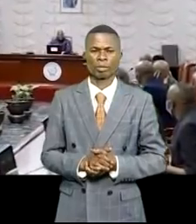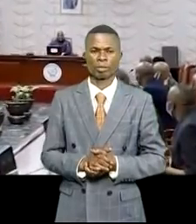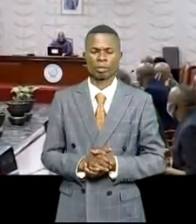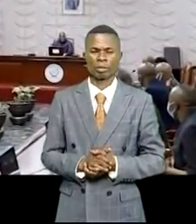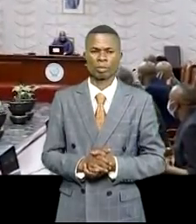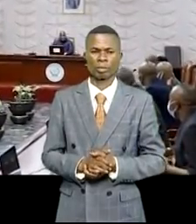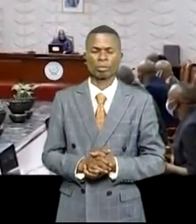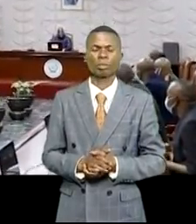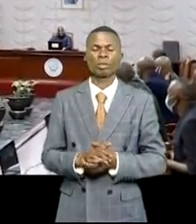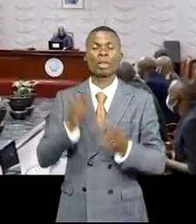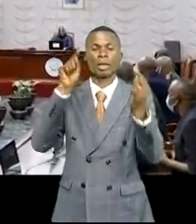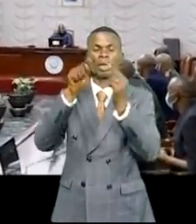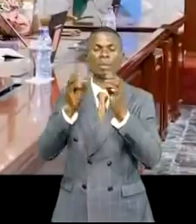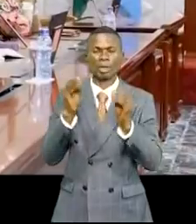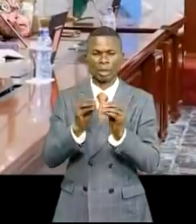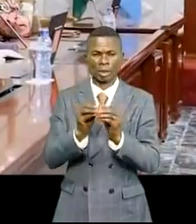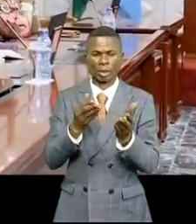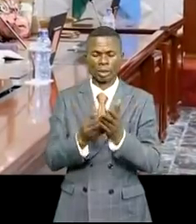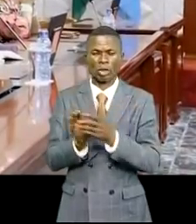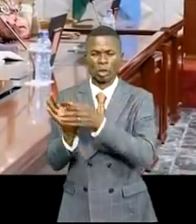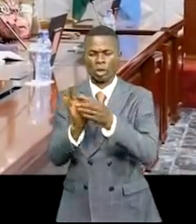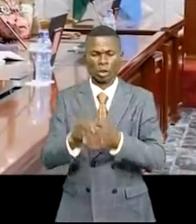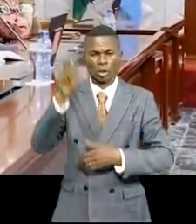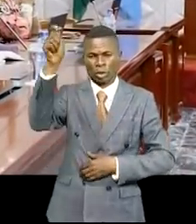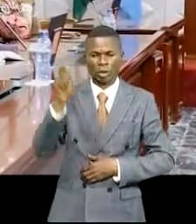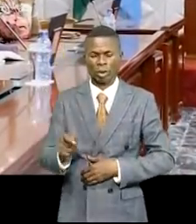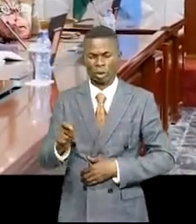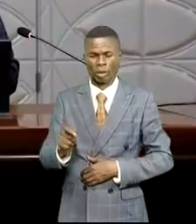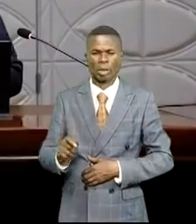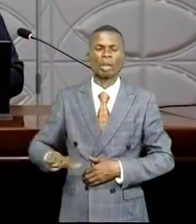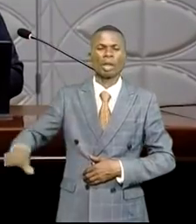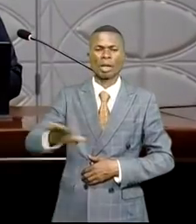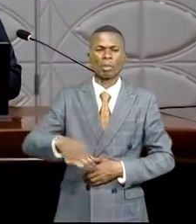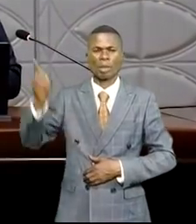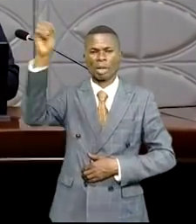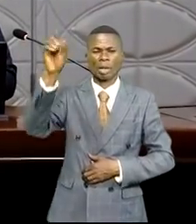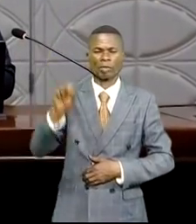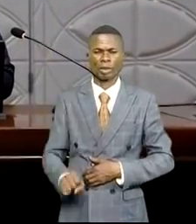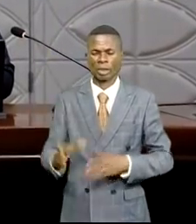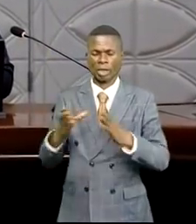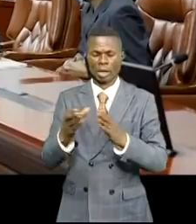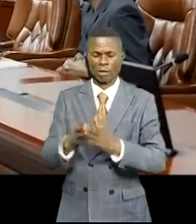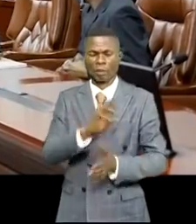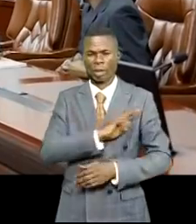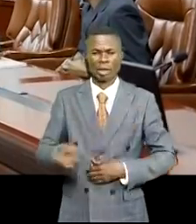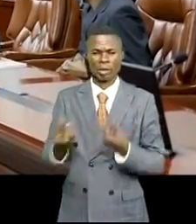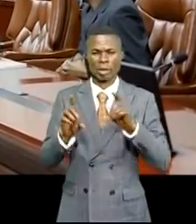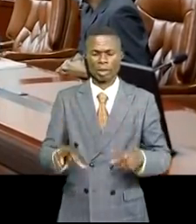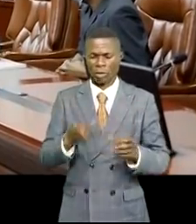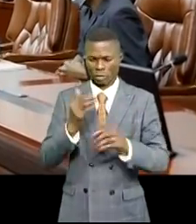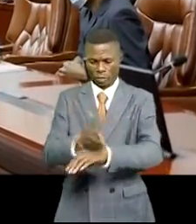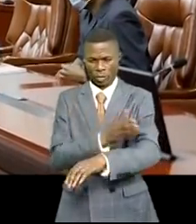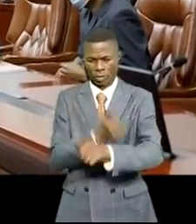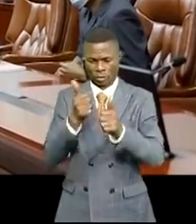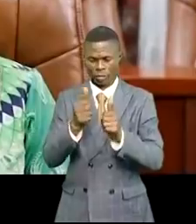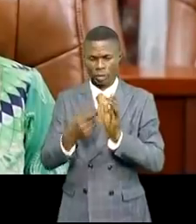Au terme de cette rencontre, il se dégage que la coopération militaire entre la République sud-africaine et la République démocratique du Congo est au beau fixe, et c'est ce qui traduit la